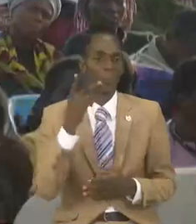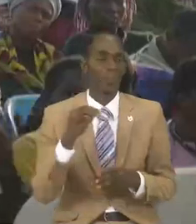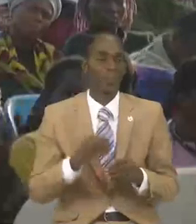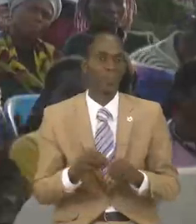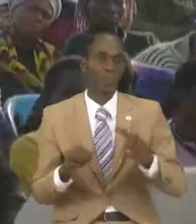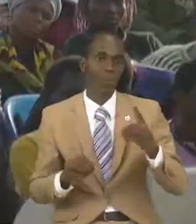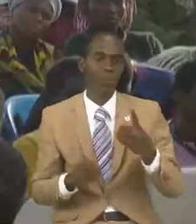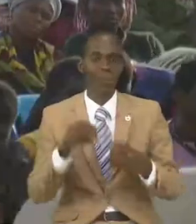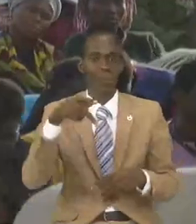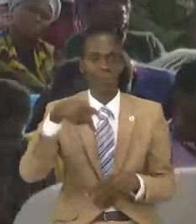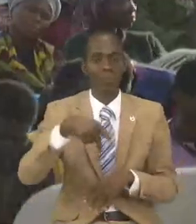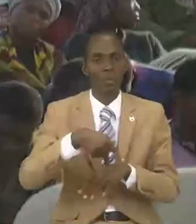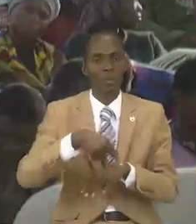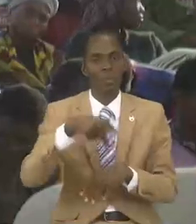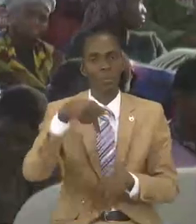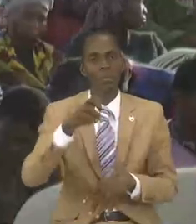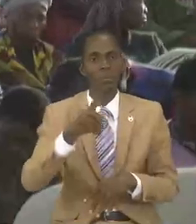1 Pierre,